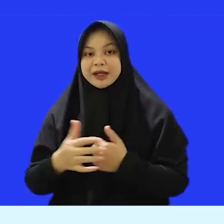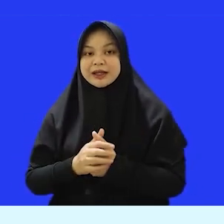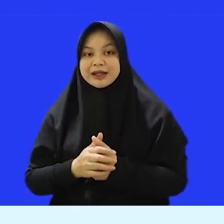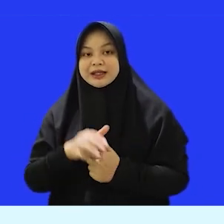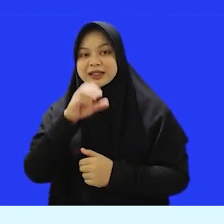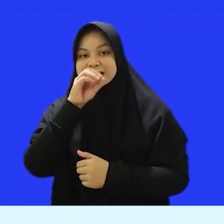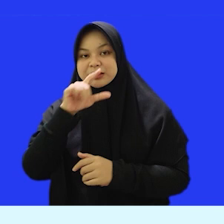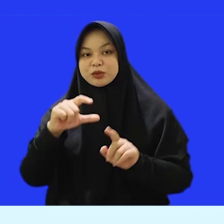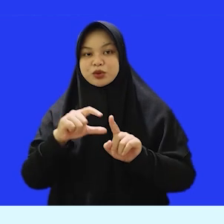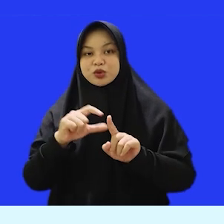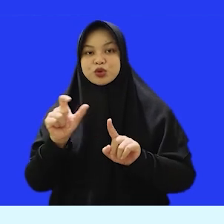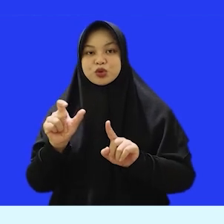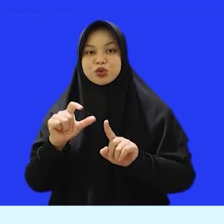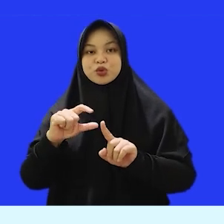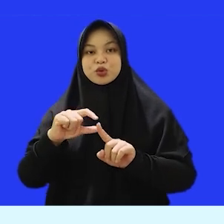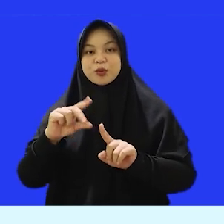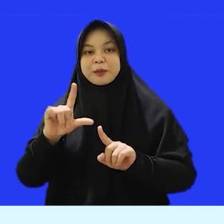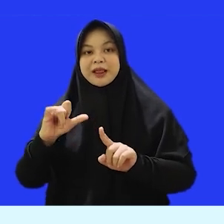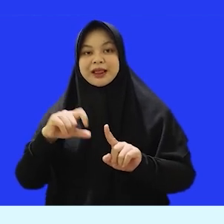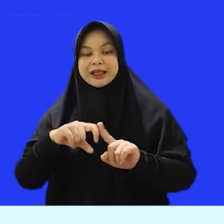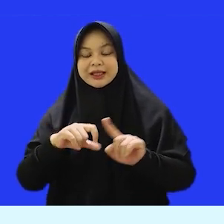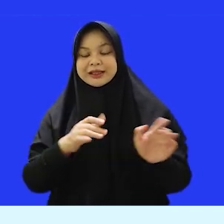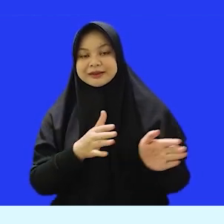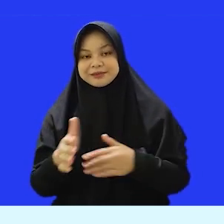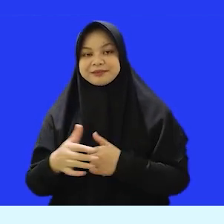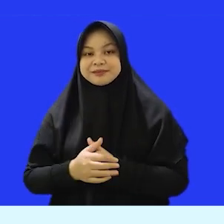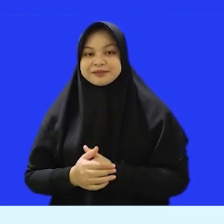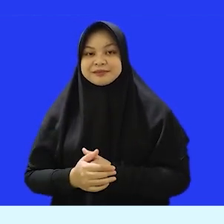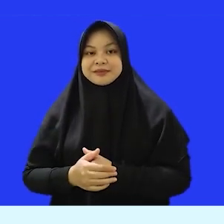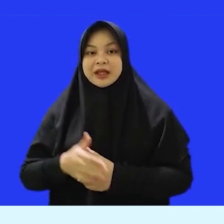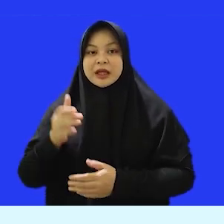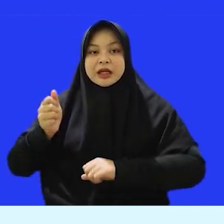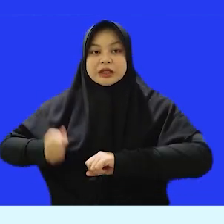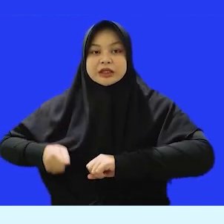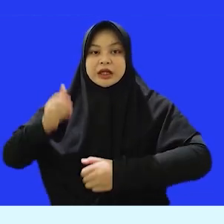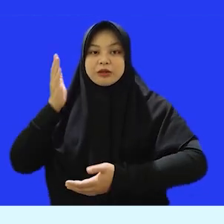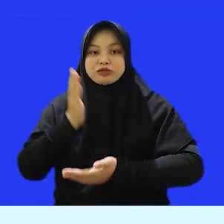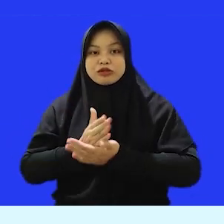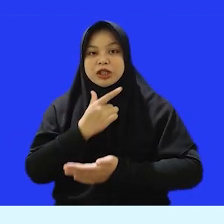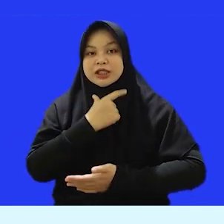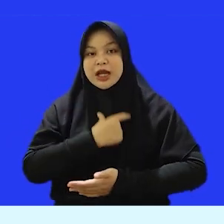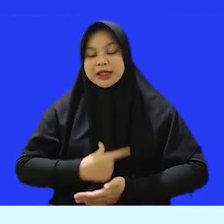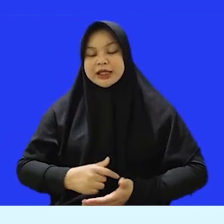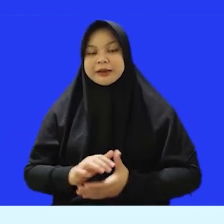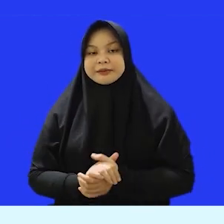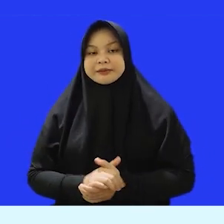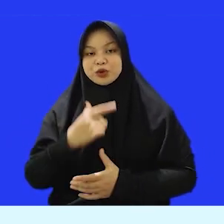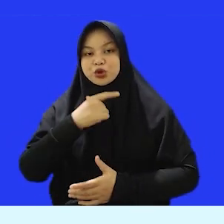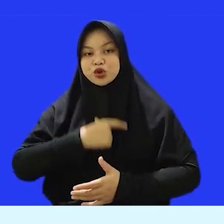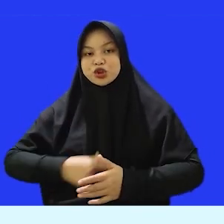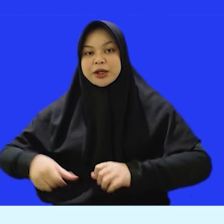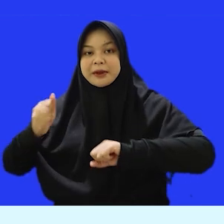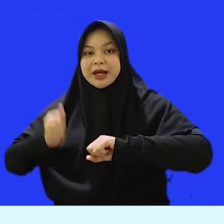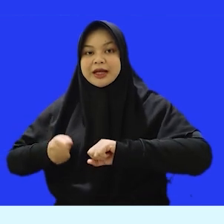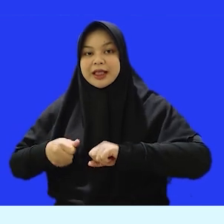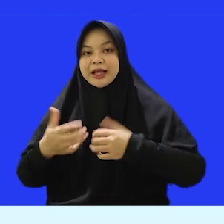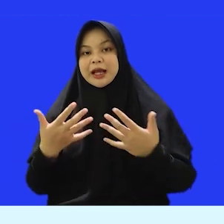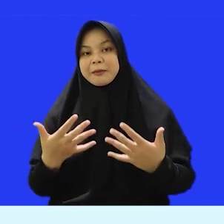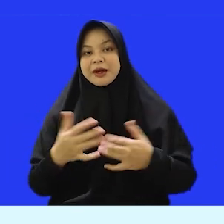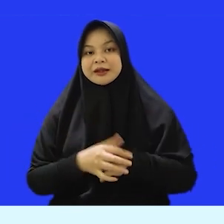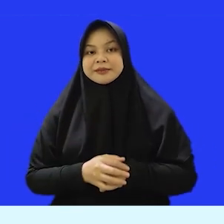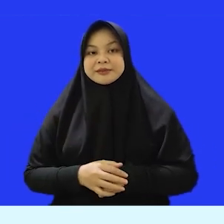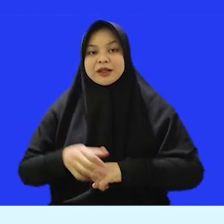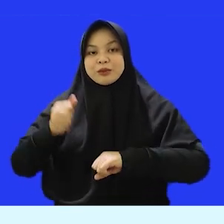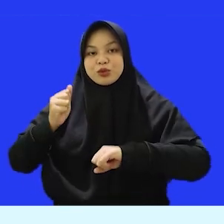duplik. 8. Kemudian sidang putusan hakim terkait perkara tersebut. Putusan pengadilan diantaranya